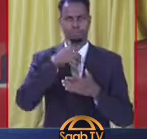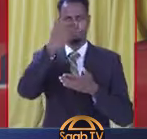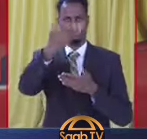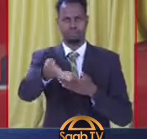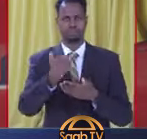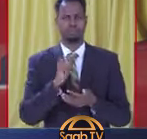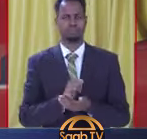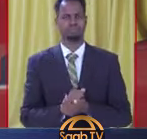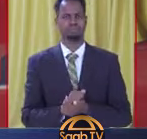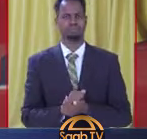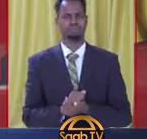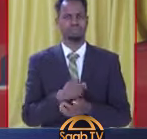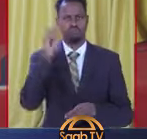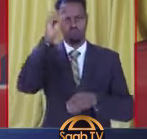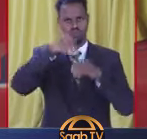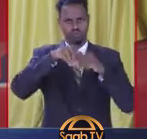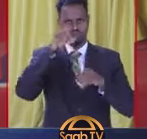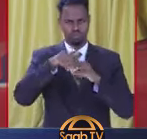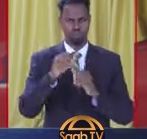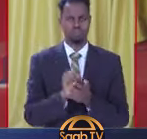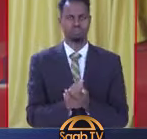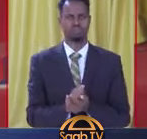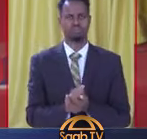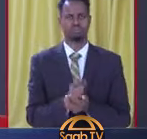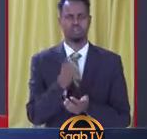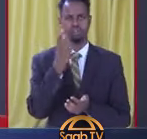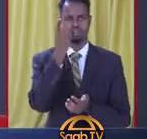waxaa u diray baarlamaanka.